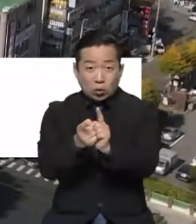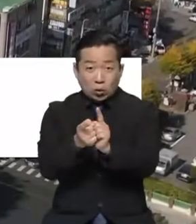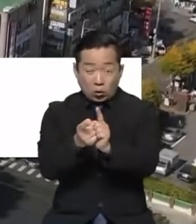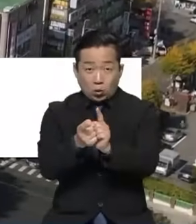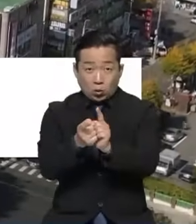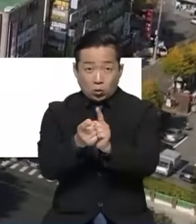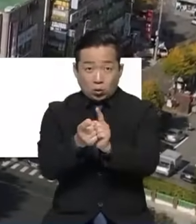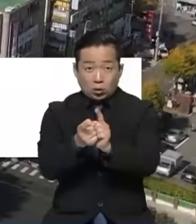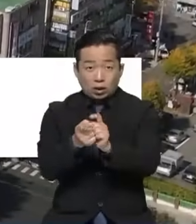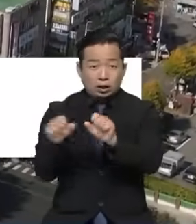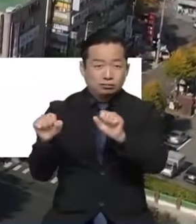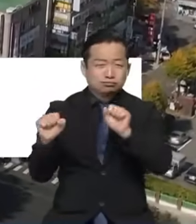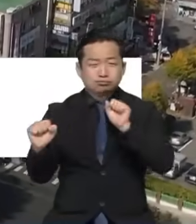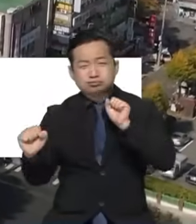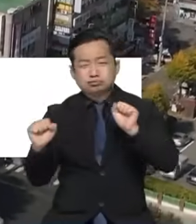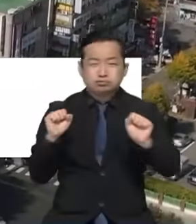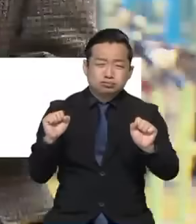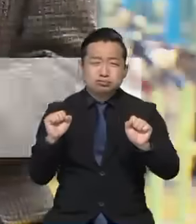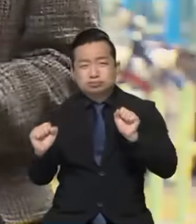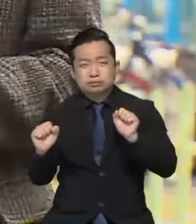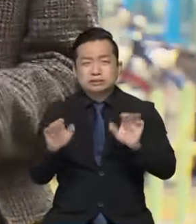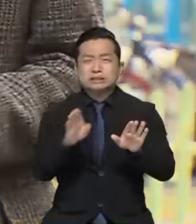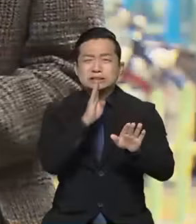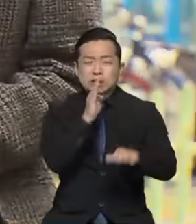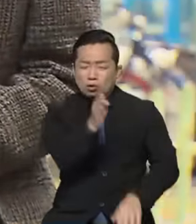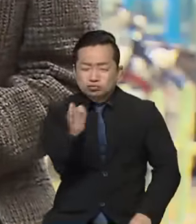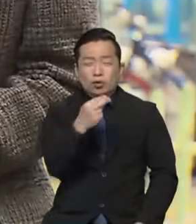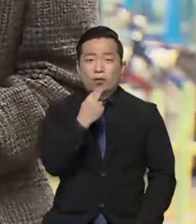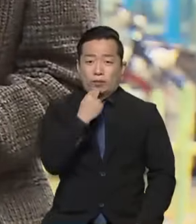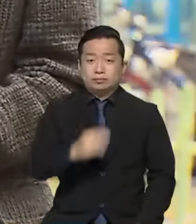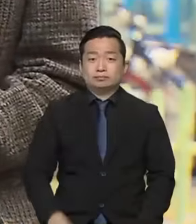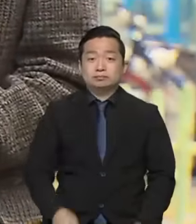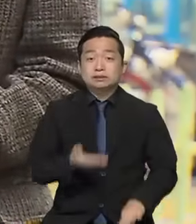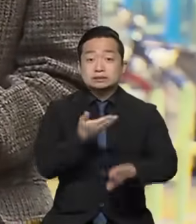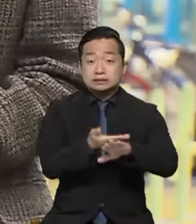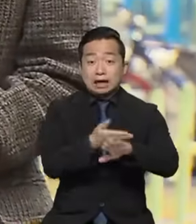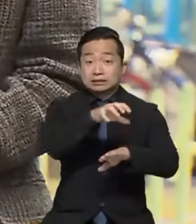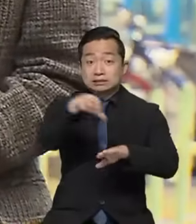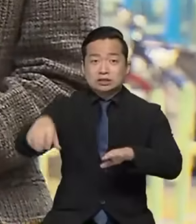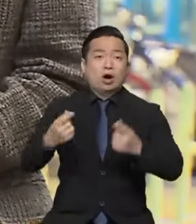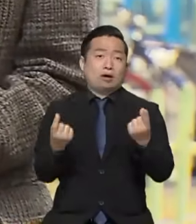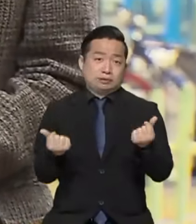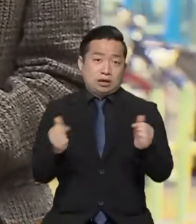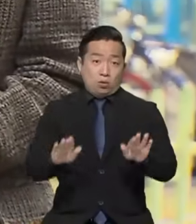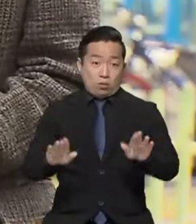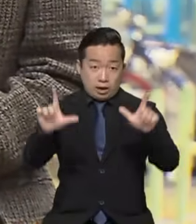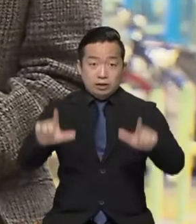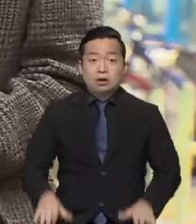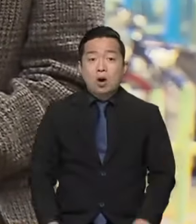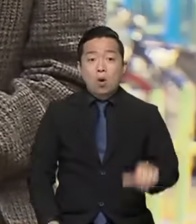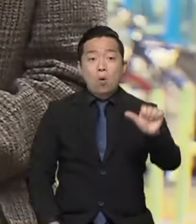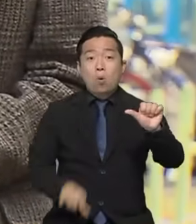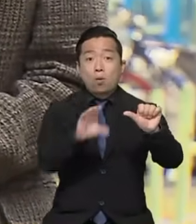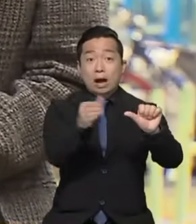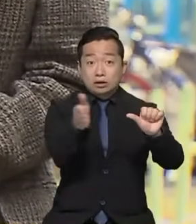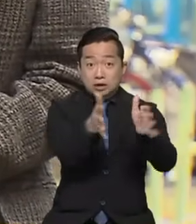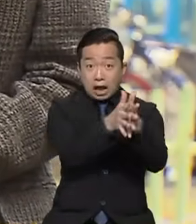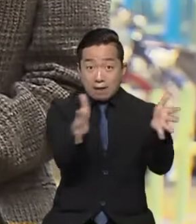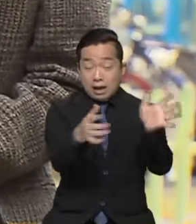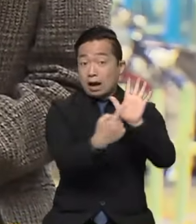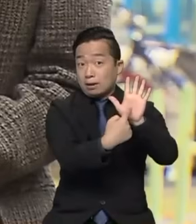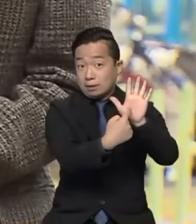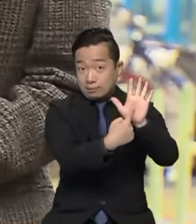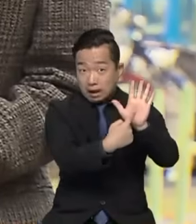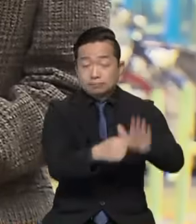하는 분위기인 것 같아요. 딱 답이 없어요. 서울 다른 지역 상황도 마찬가지입니다. 올해 초에 5만 건 안팎이었던 아파트